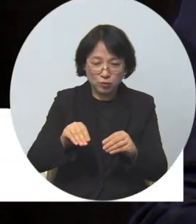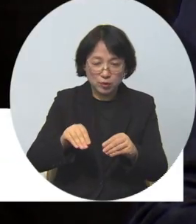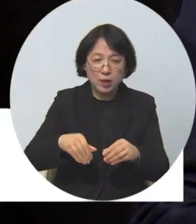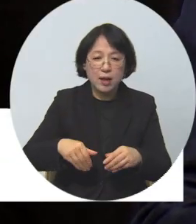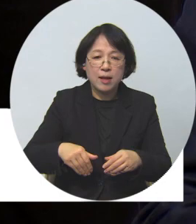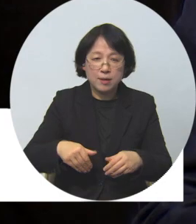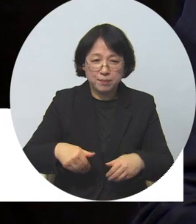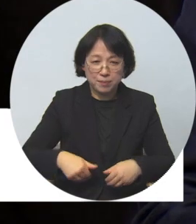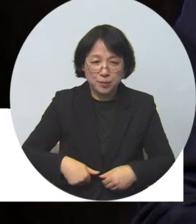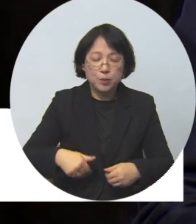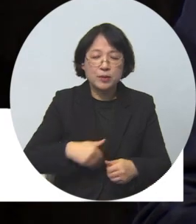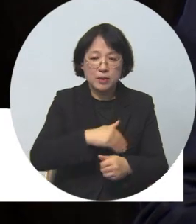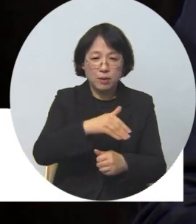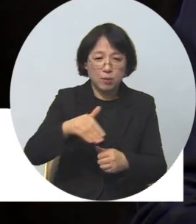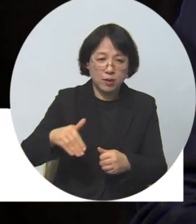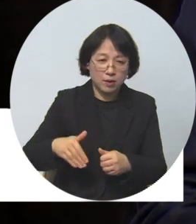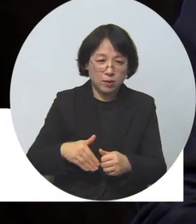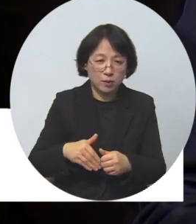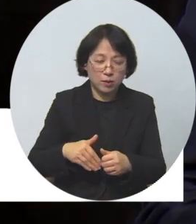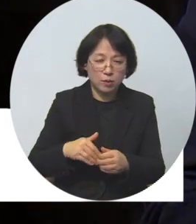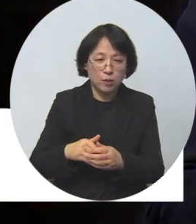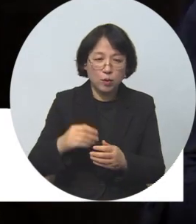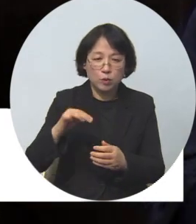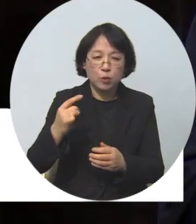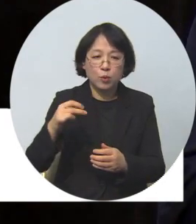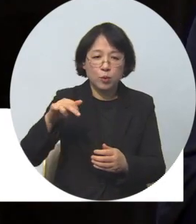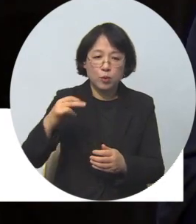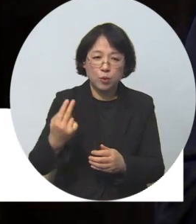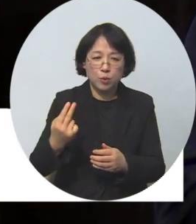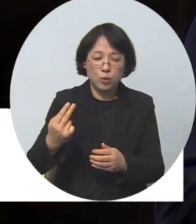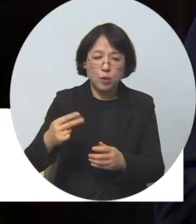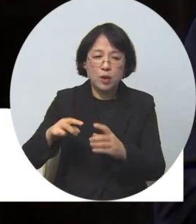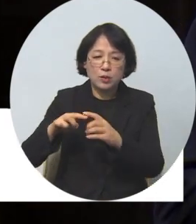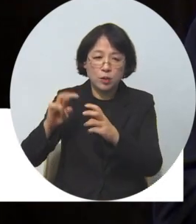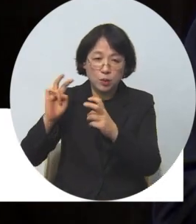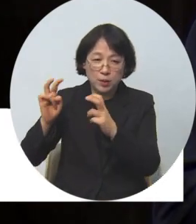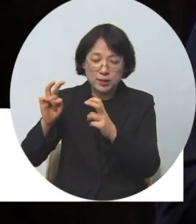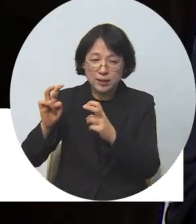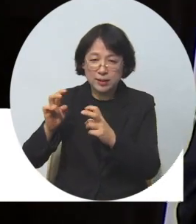이상 상황에 해당하면 도쿄 전력은 0시